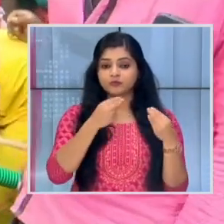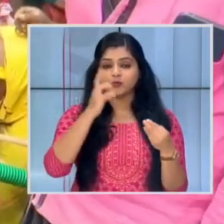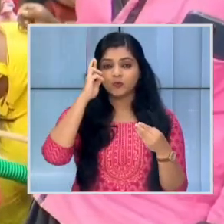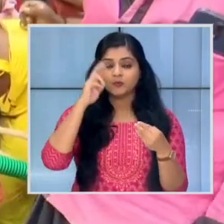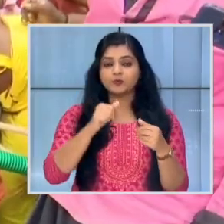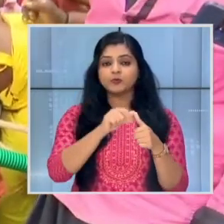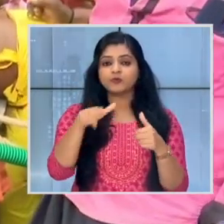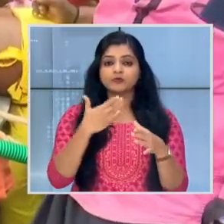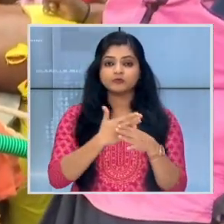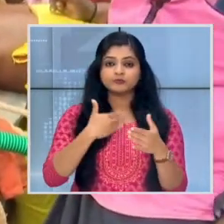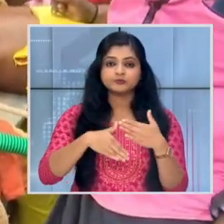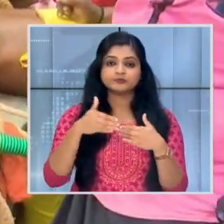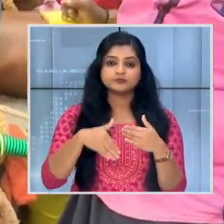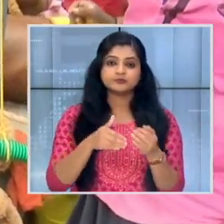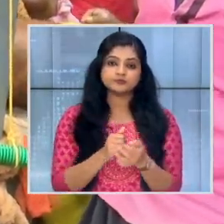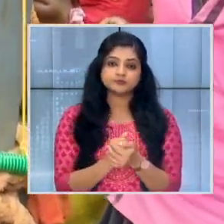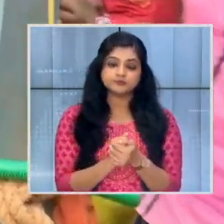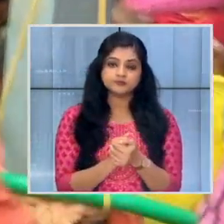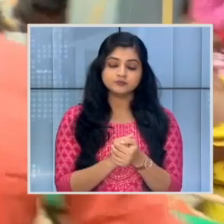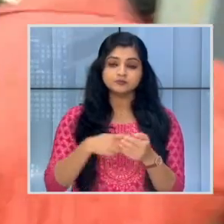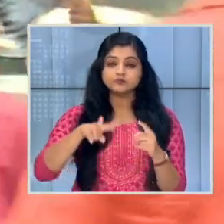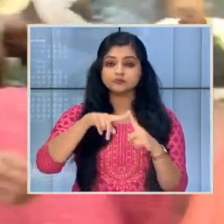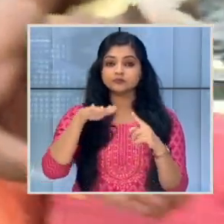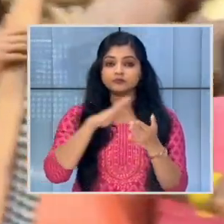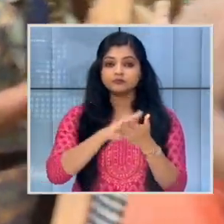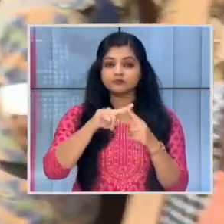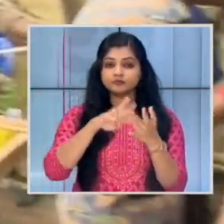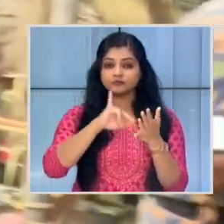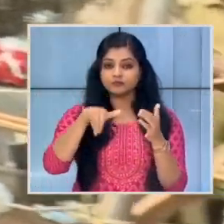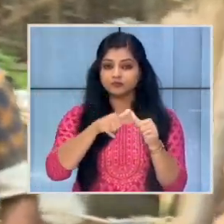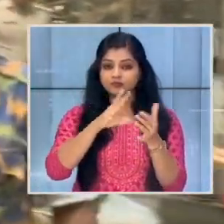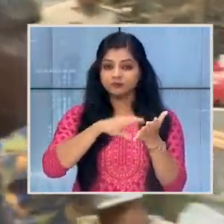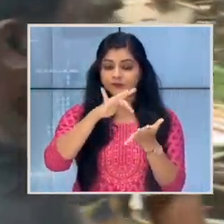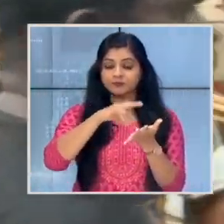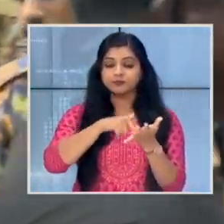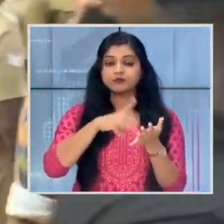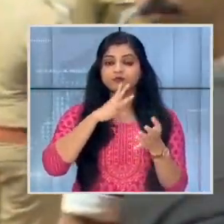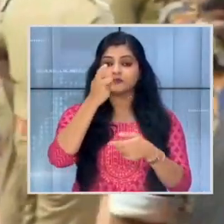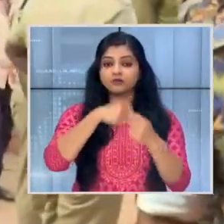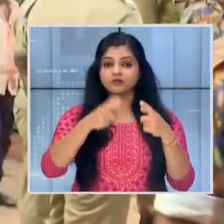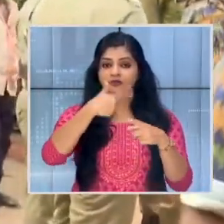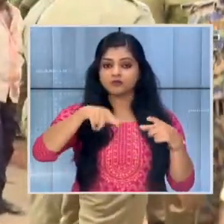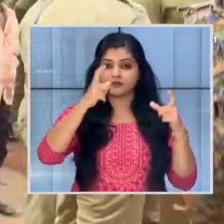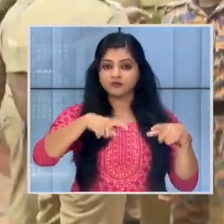ഓരോ മനുഷ്യരും ഉള്ളത്. ഗോകുൽ, വിഴിഞ്ഞത്താണ് കിണർ വൃത്തിയാക്കുന്നതിനിടെ അതിലേക്ക് റിങ്ങിറക്കുന്നതിനിടെ ഇത്തരത്തിലൊരു